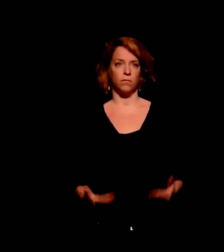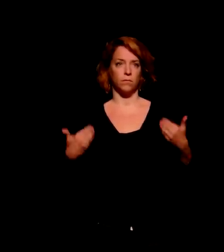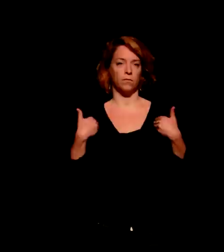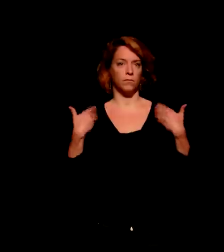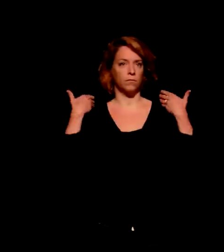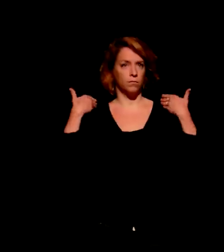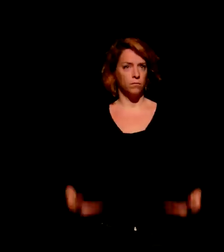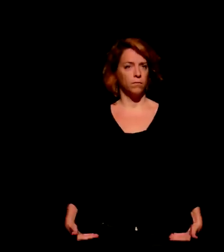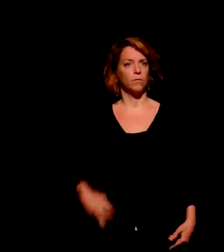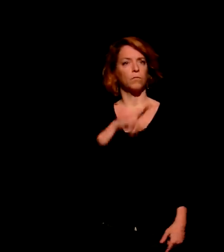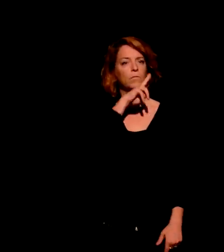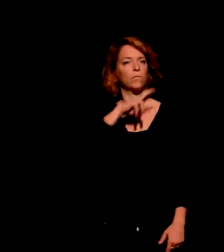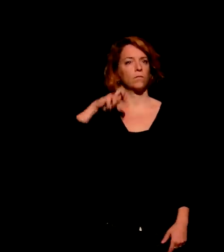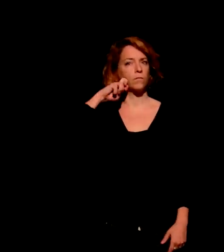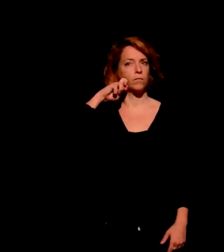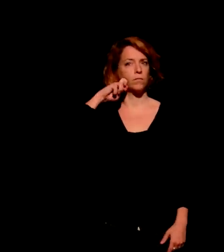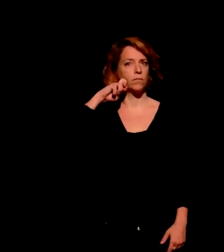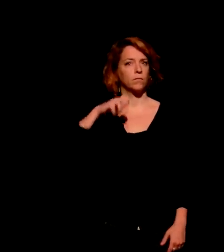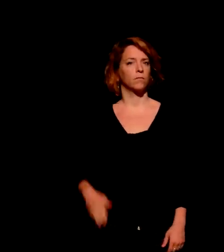Je suis juif.